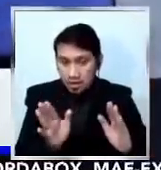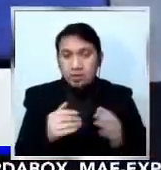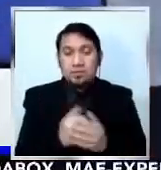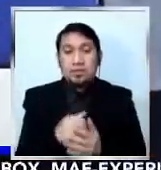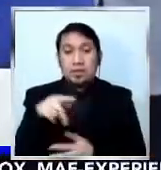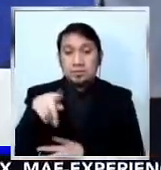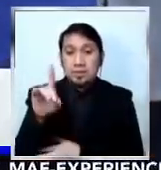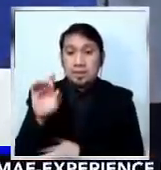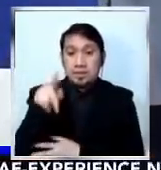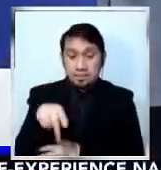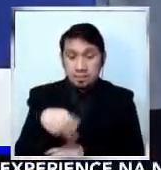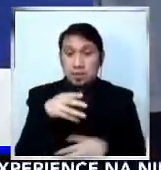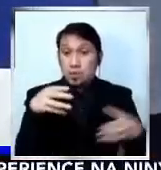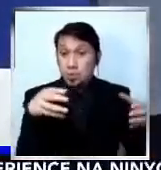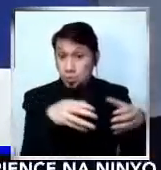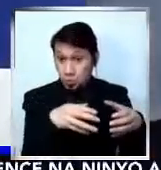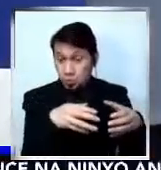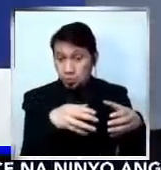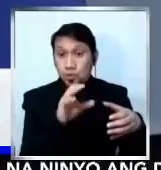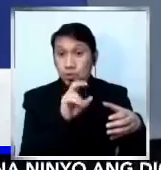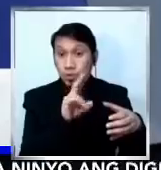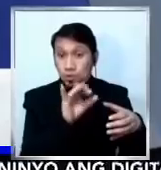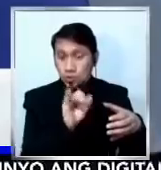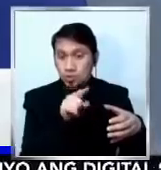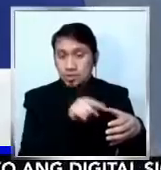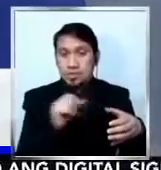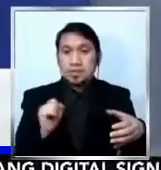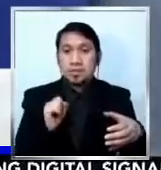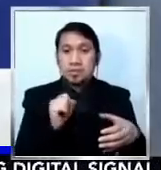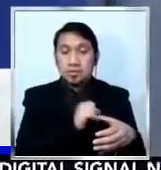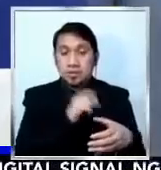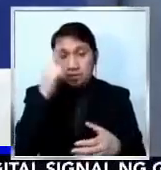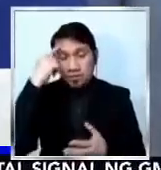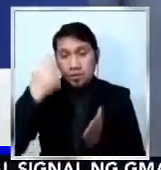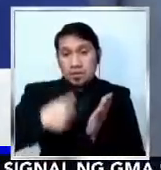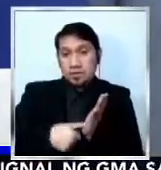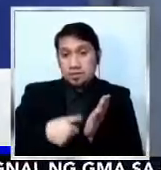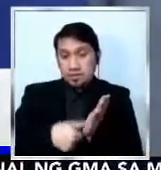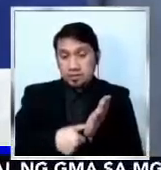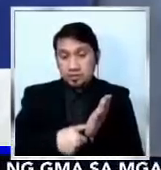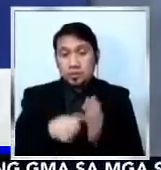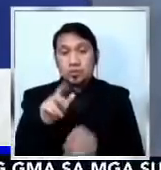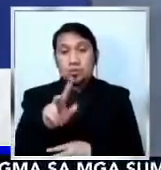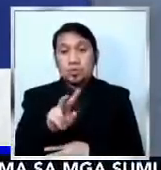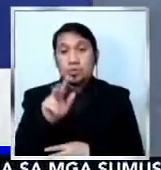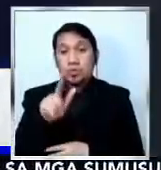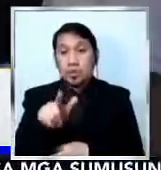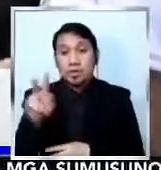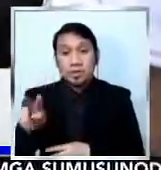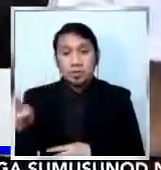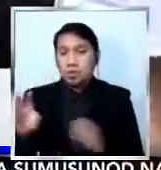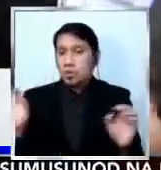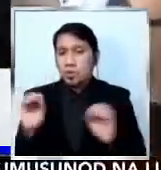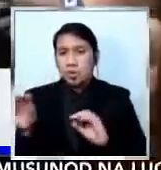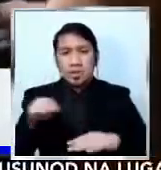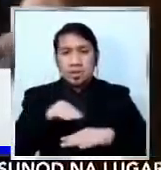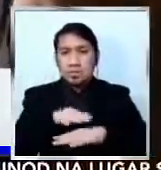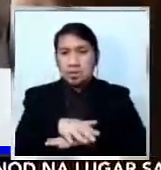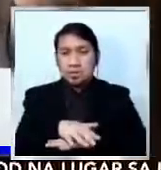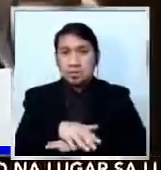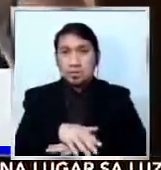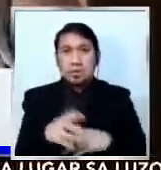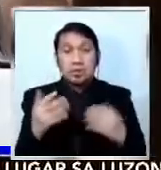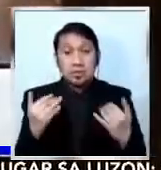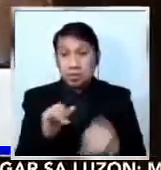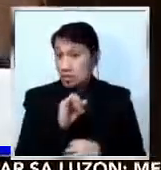Cusi faction na tumakbong senador sa election 2022. Wala raw itong epekto sa kanila. Kung papala rin naman